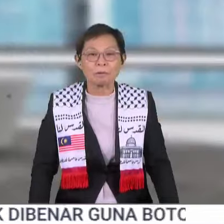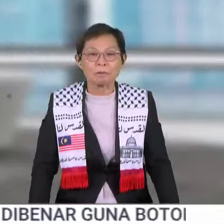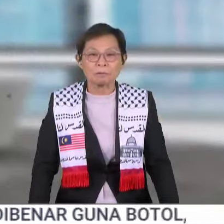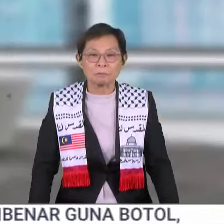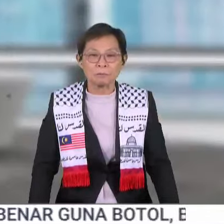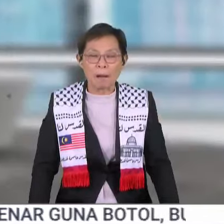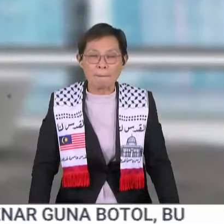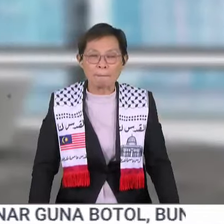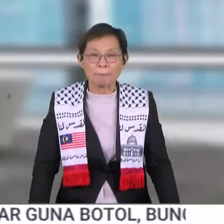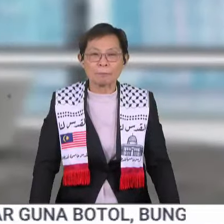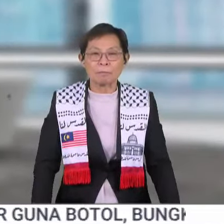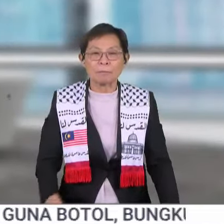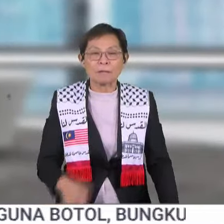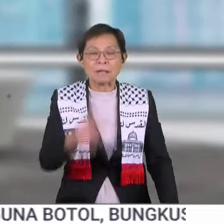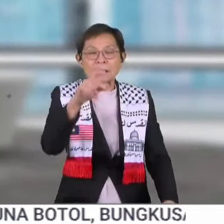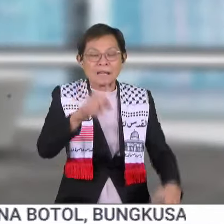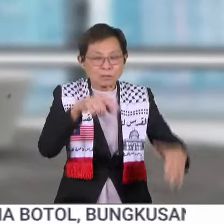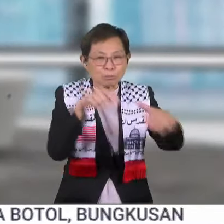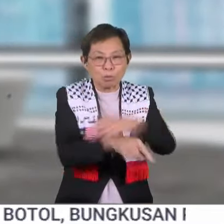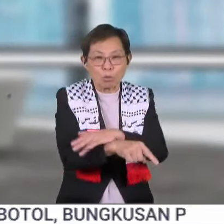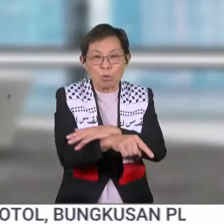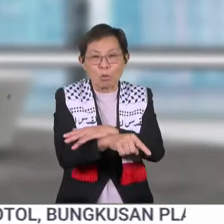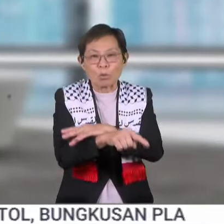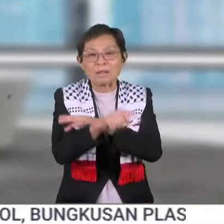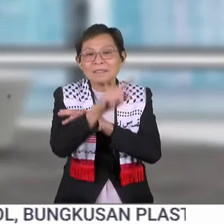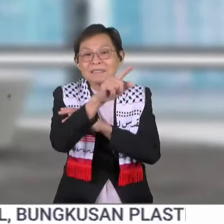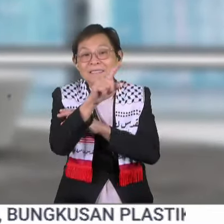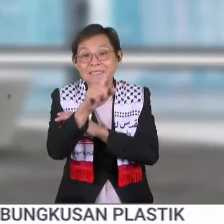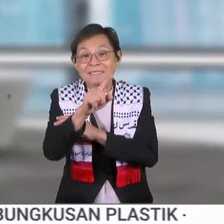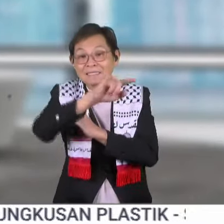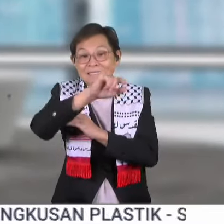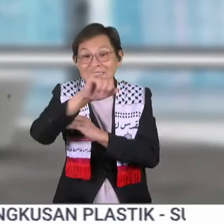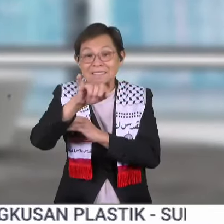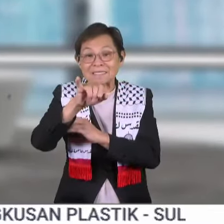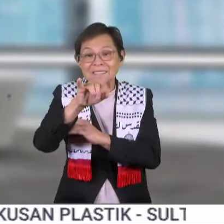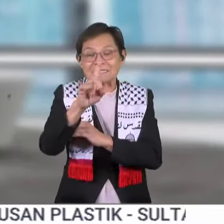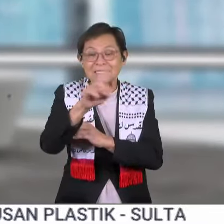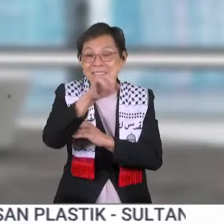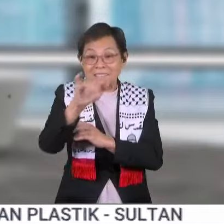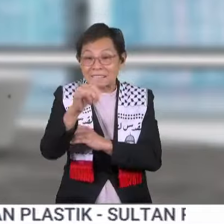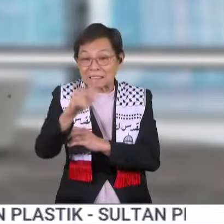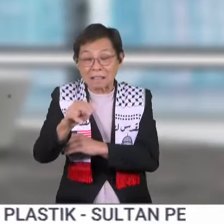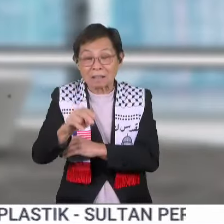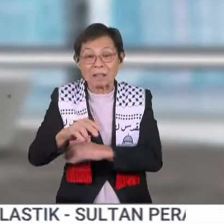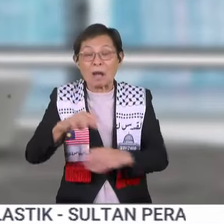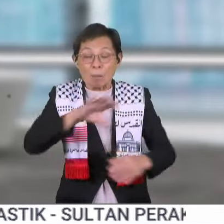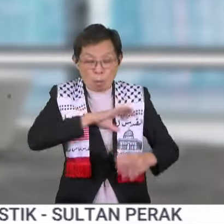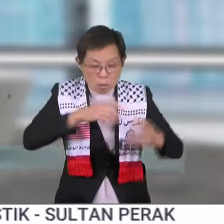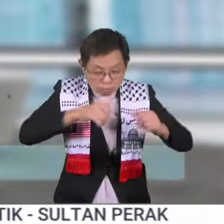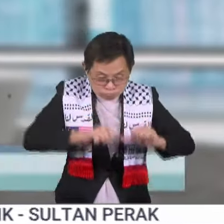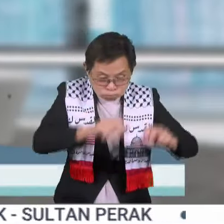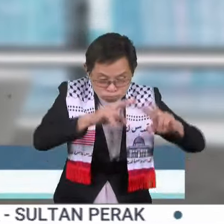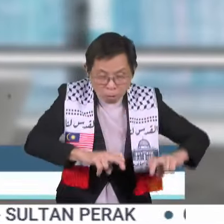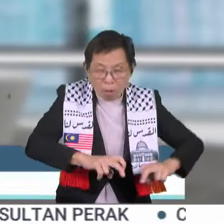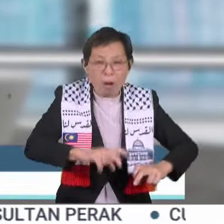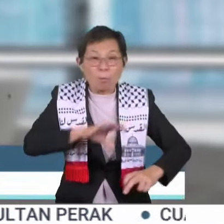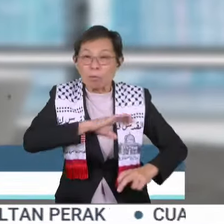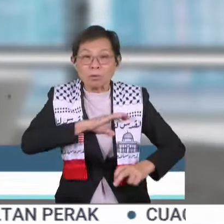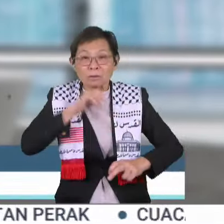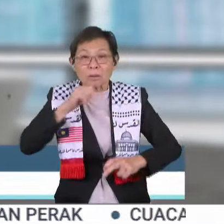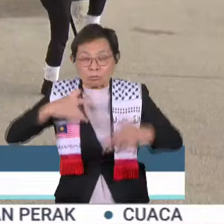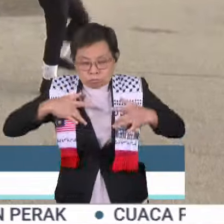Selangor kesn di pernah berputus asa untuk